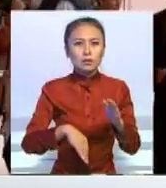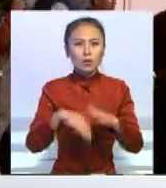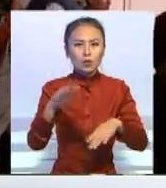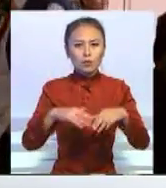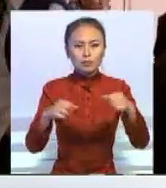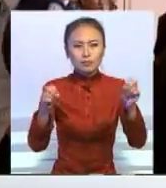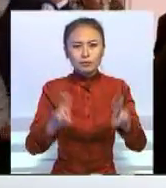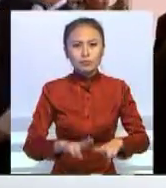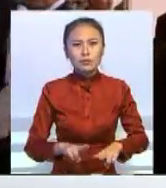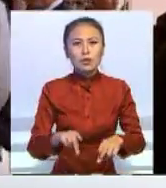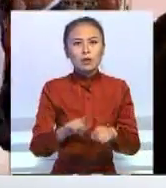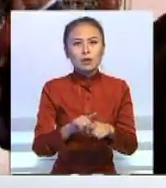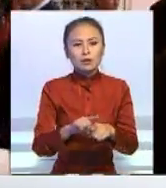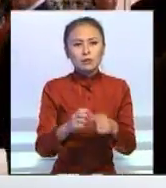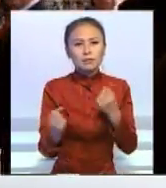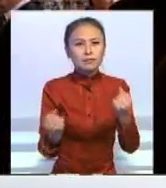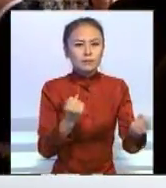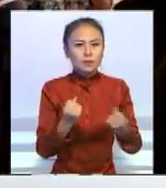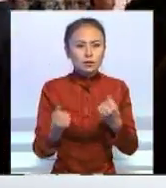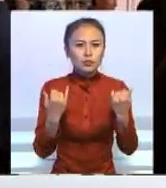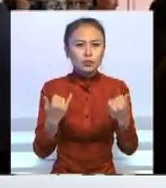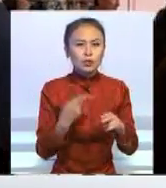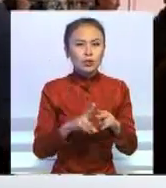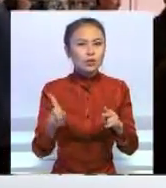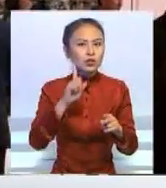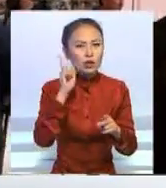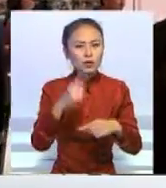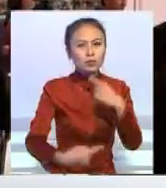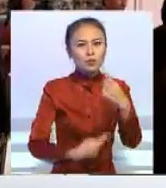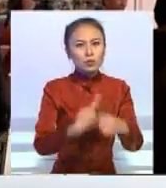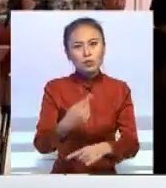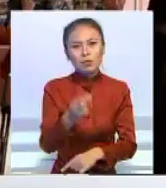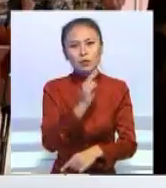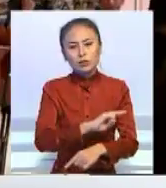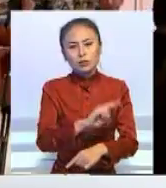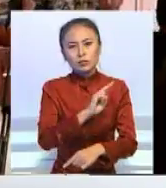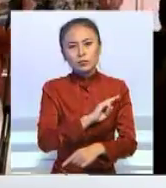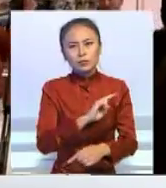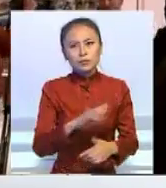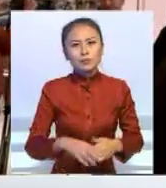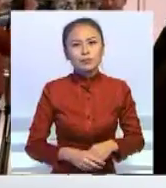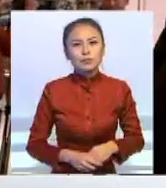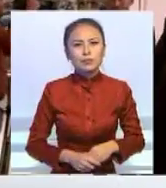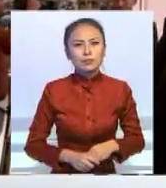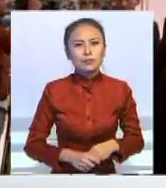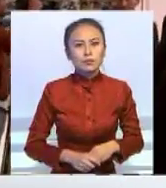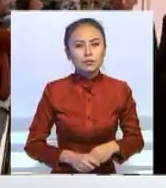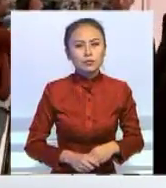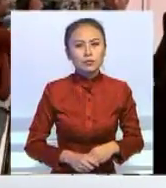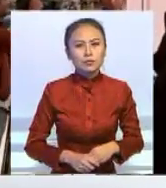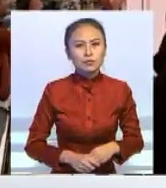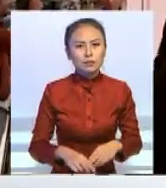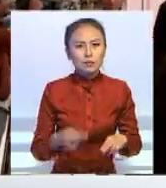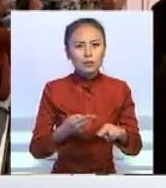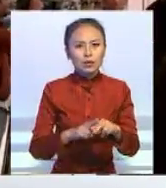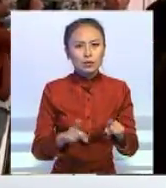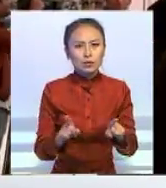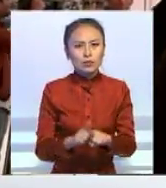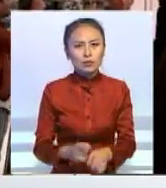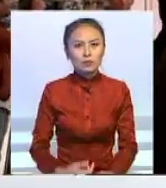мықты. Міне соның барлығын біздің жас өсіп келе жатқан қызметкерлерімізге үйретіп беру үшін олардың үлестері